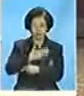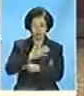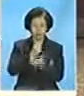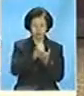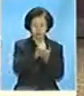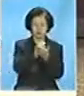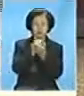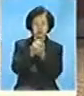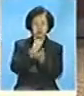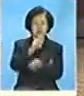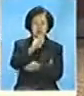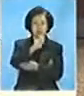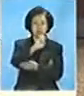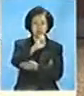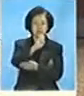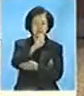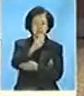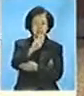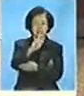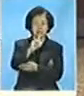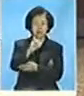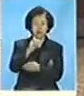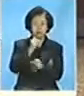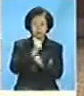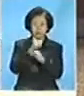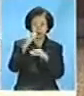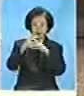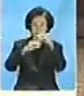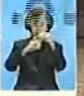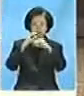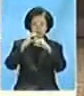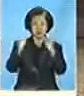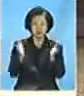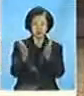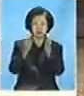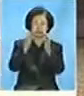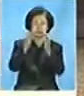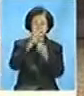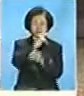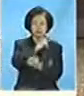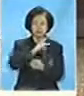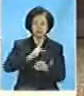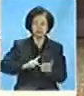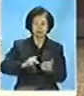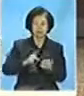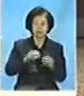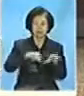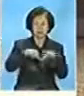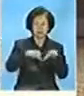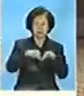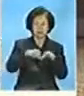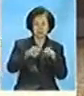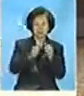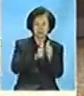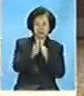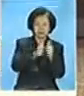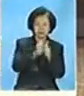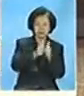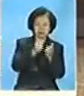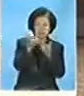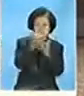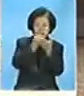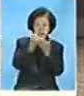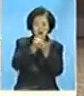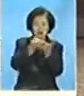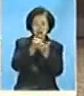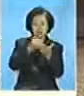านนิคมทำโครงการเฉลิมพระเกียรติด้วยการจัดประกวดภาพจิตรกรรมสะท้อนความจงรัก